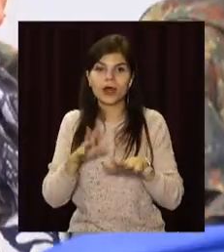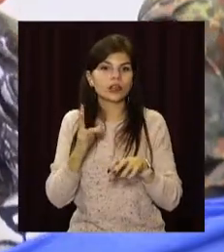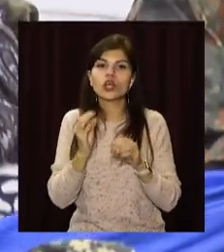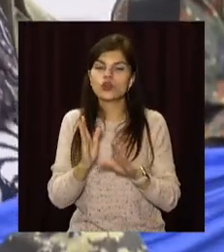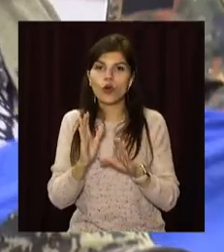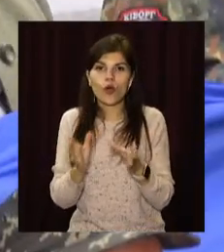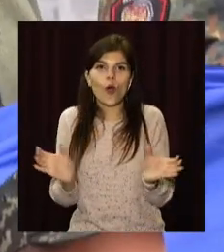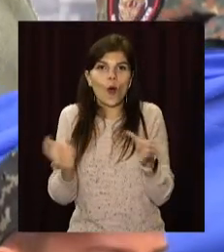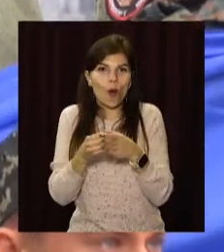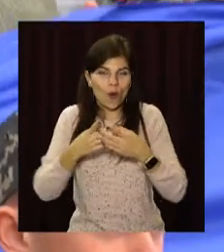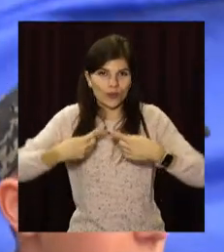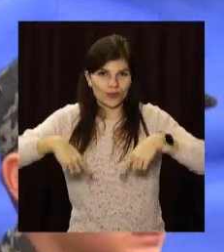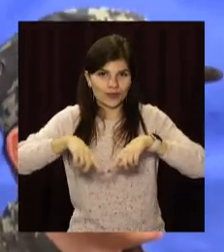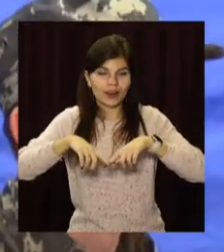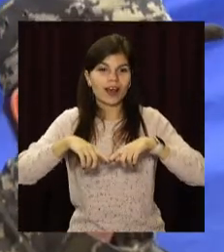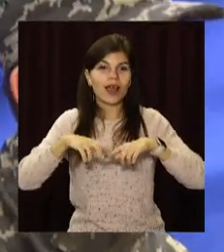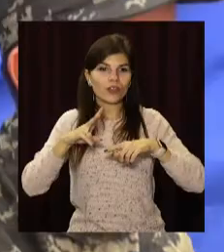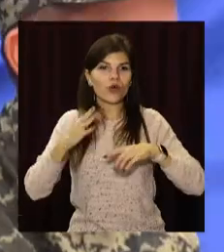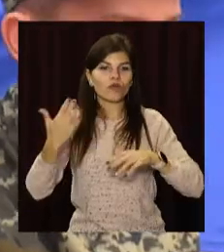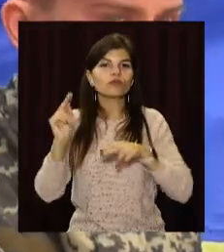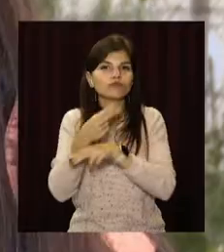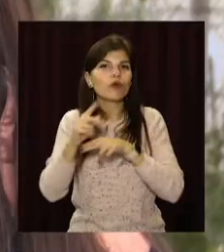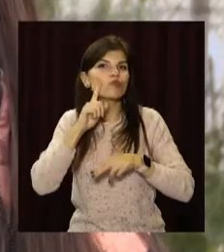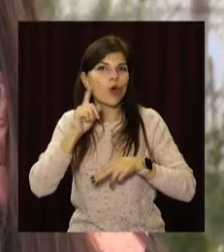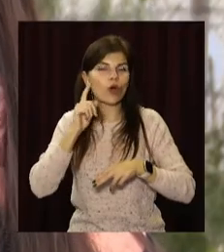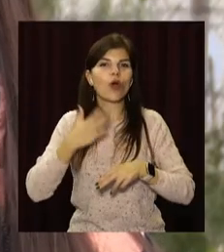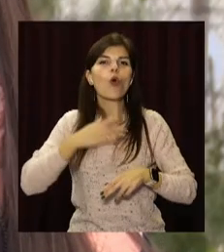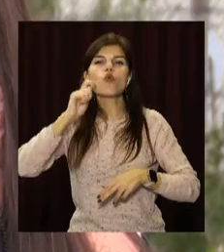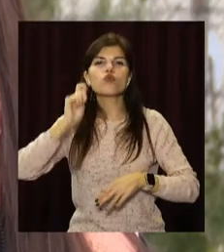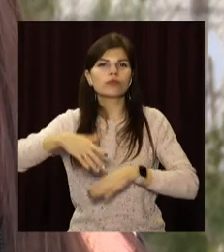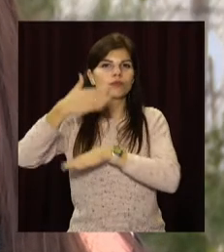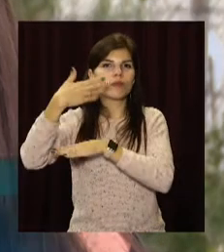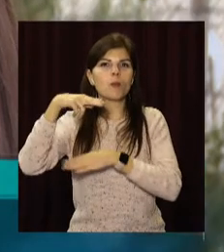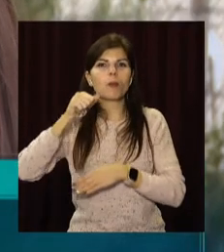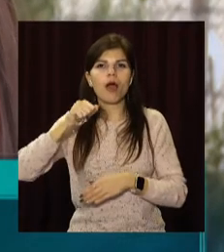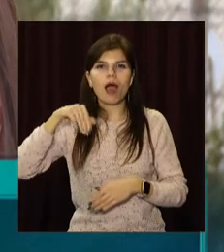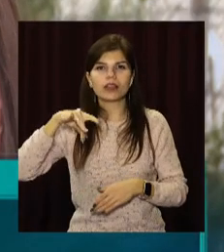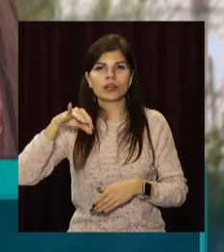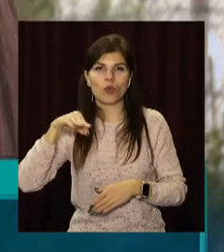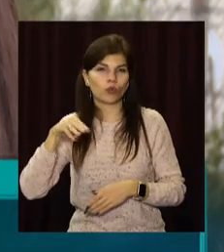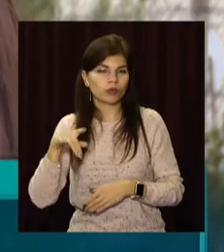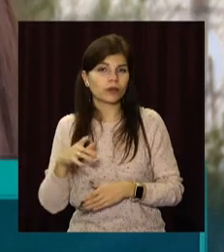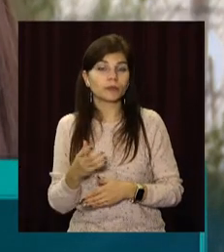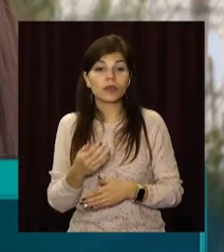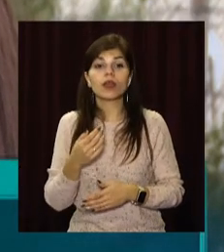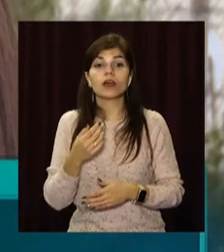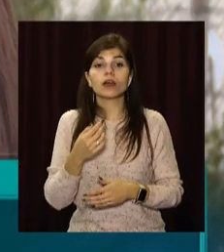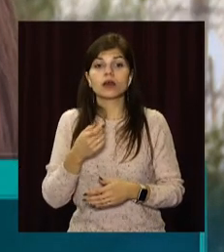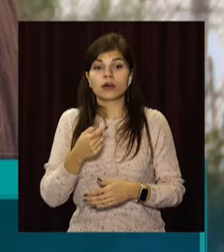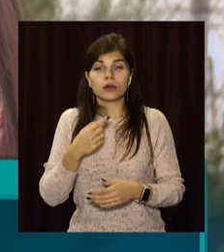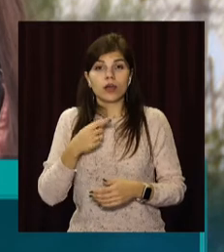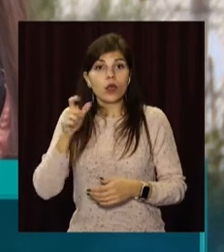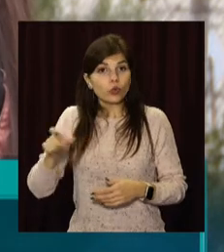об'єднує людей, але й сприяє патріотичному вихованню молоді. Наші хлопці зараз віддають свої життя